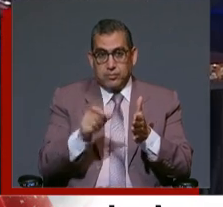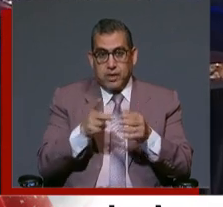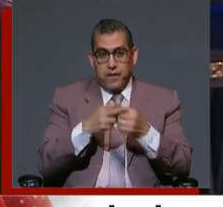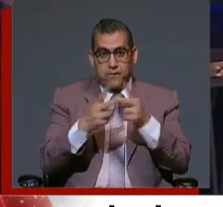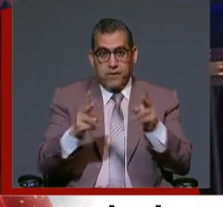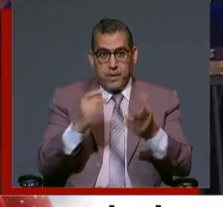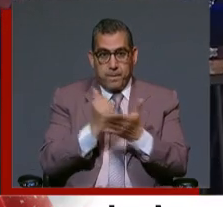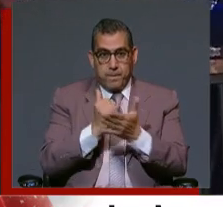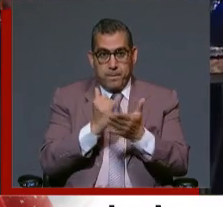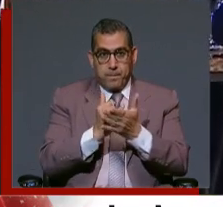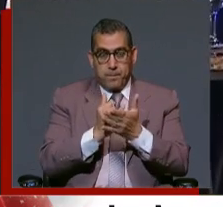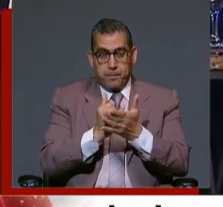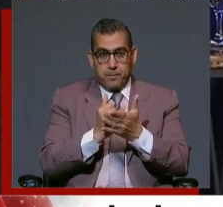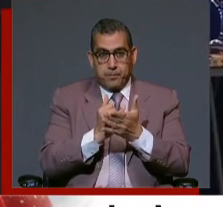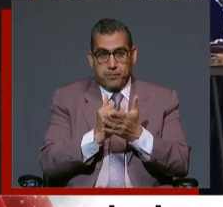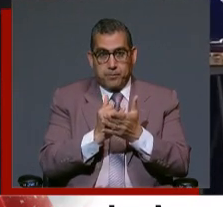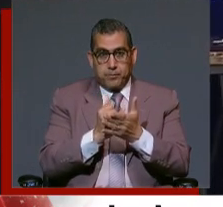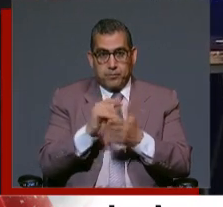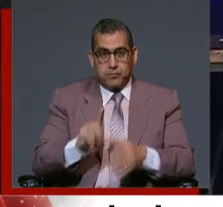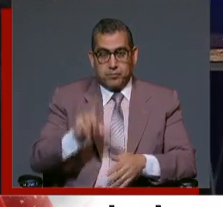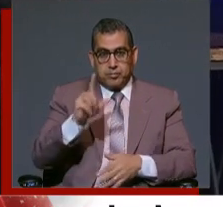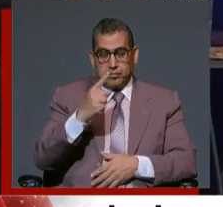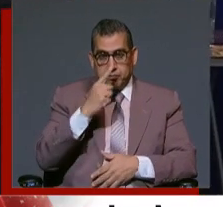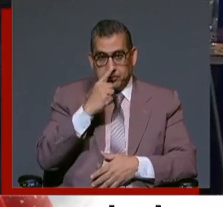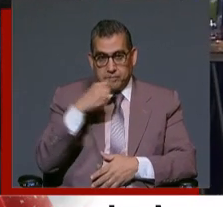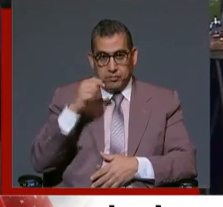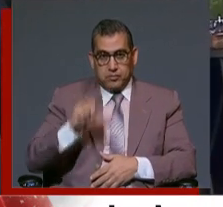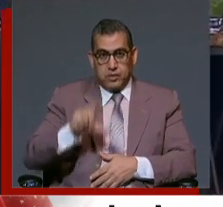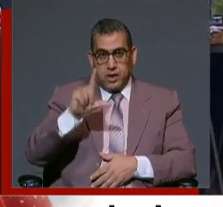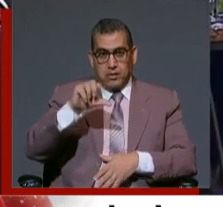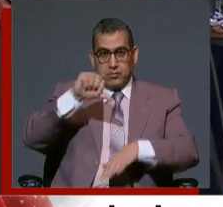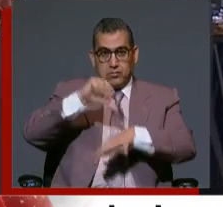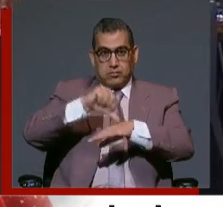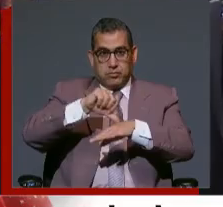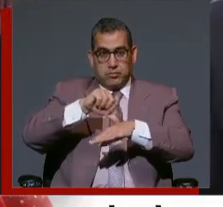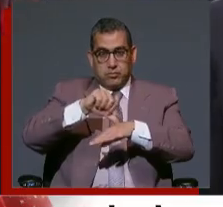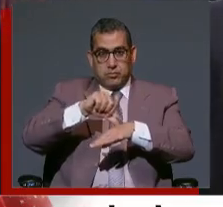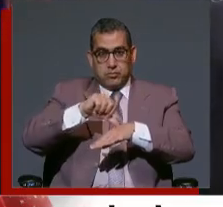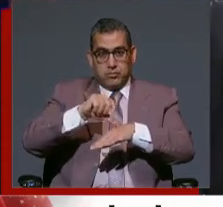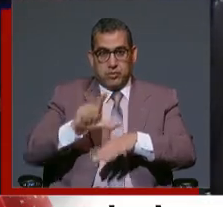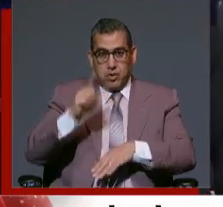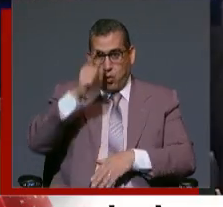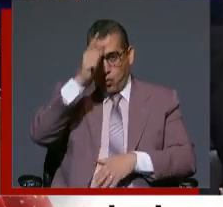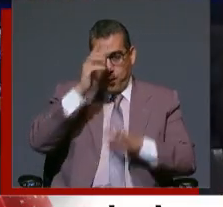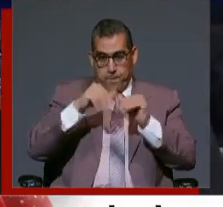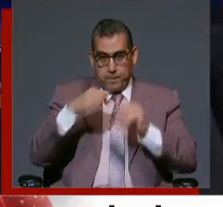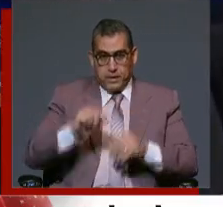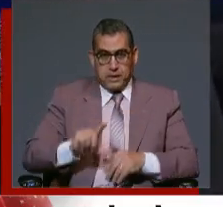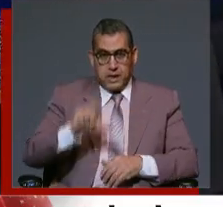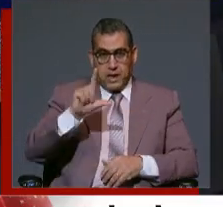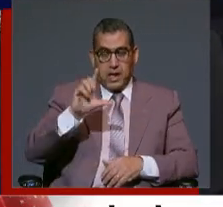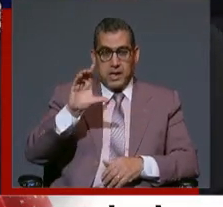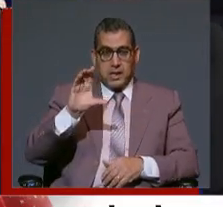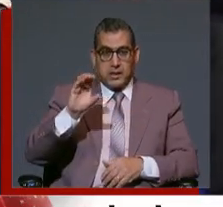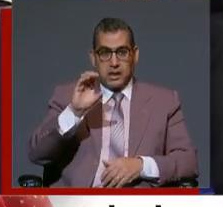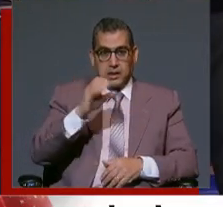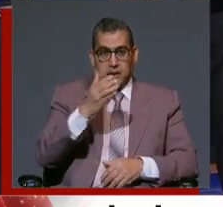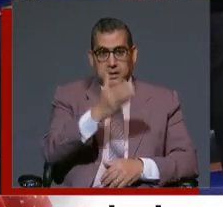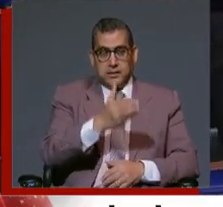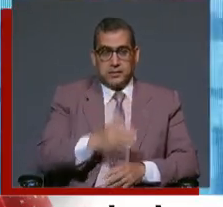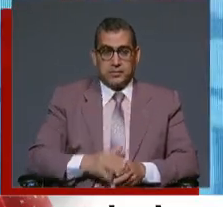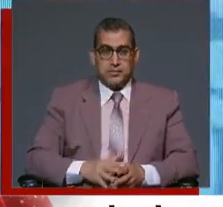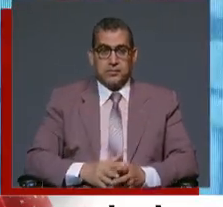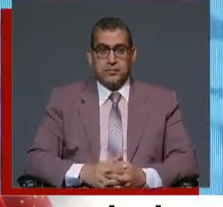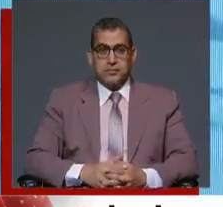الرسمية لصاحب الفخامة رئيس الدولة رئيس جمهورية مصر العربية عبد الفتاح